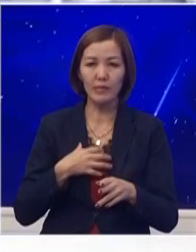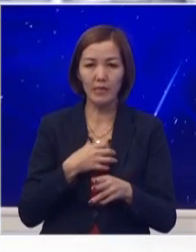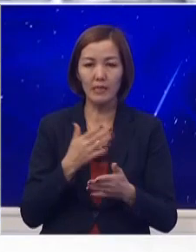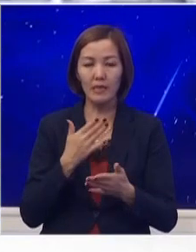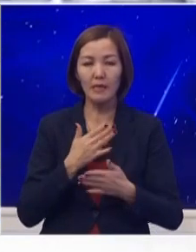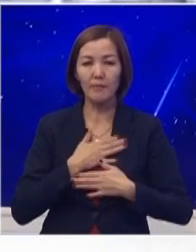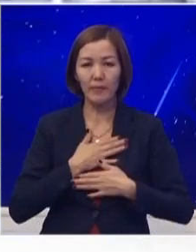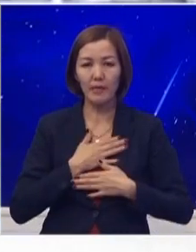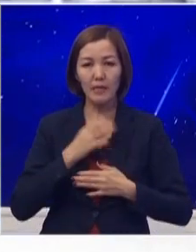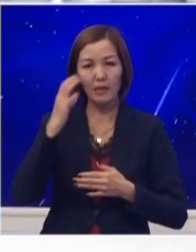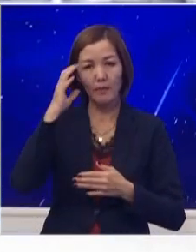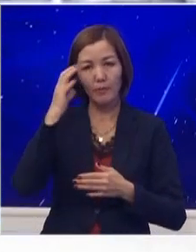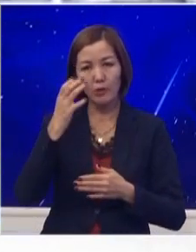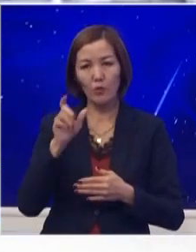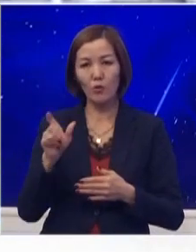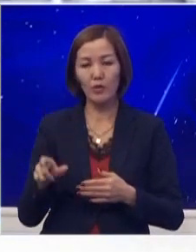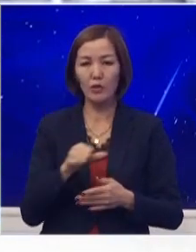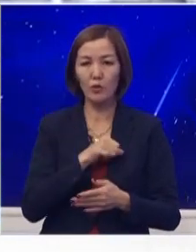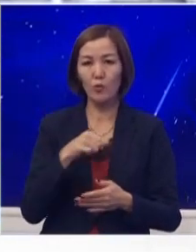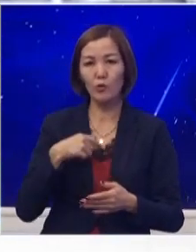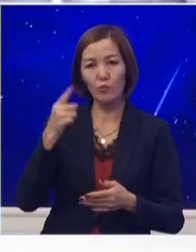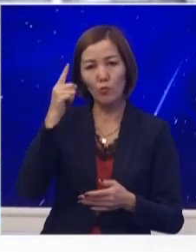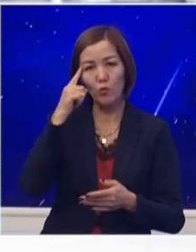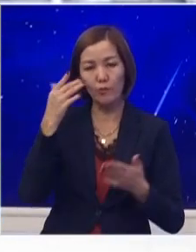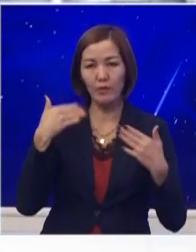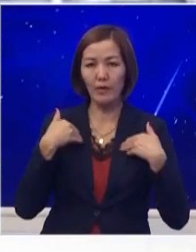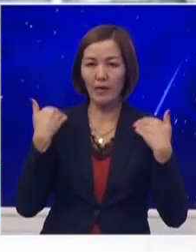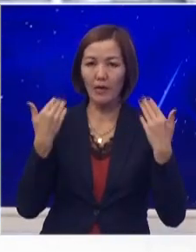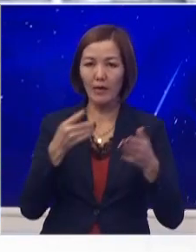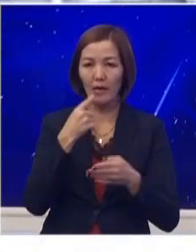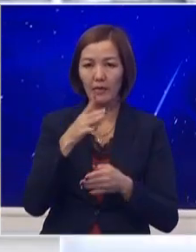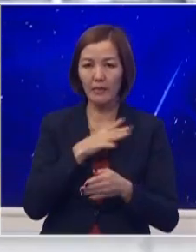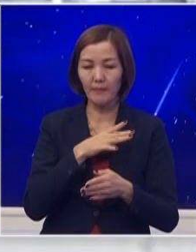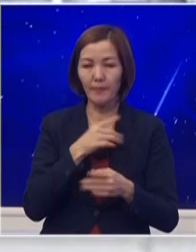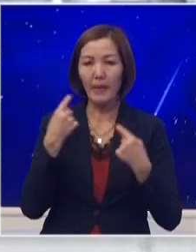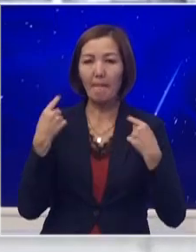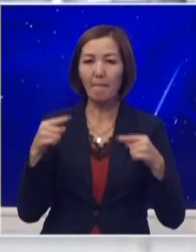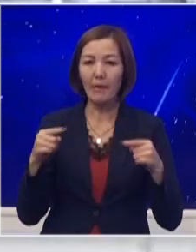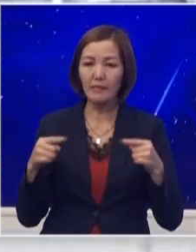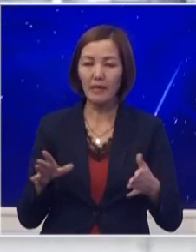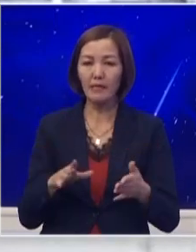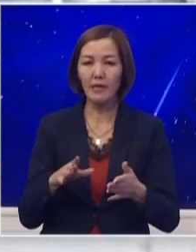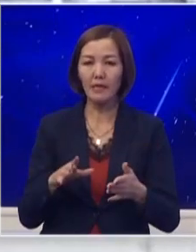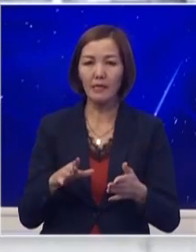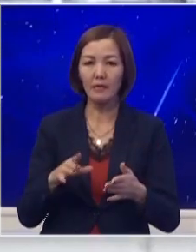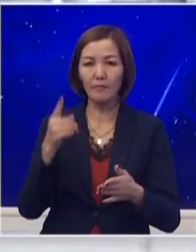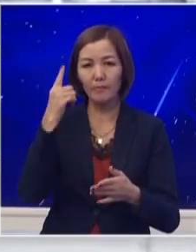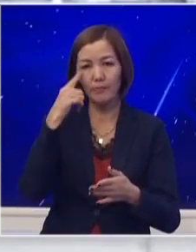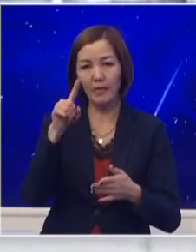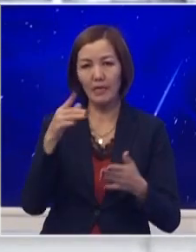Мен психолог ретінде өз ойымды осы тақырып бойынша айттым. Және басқа да мамандардың